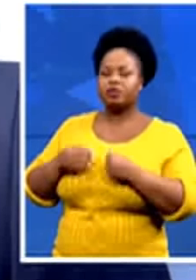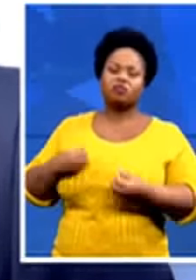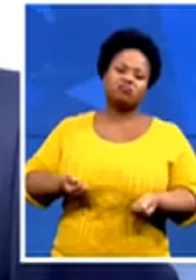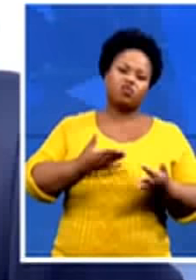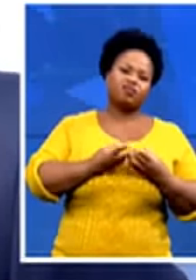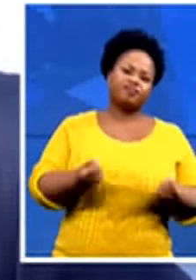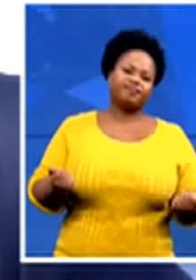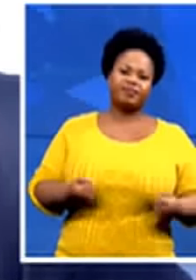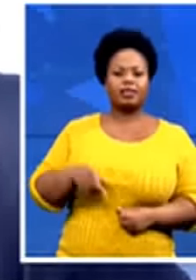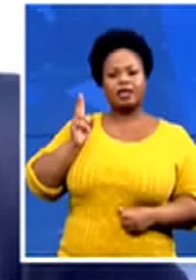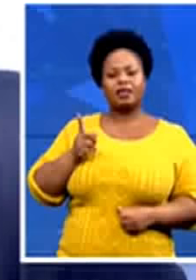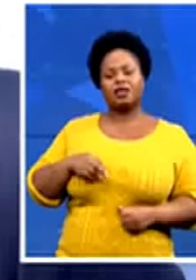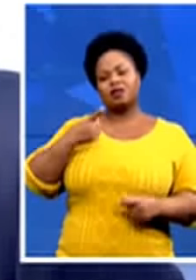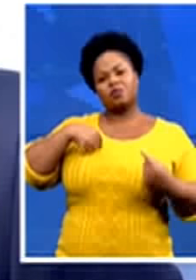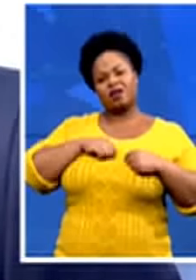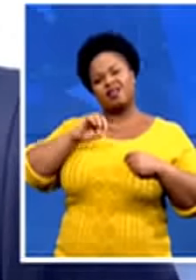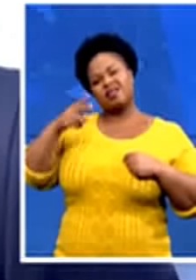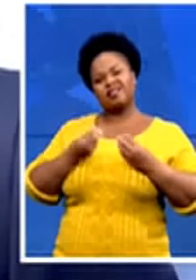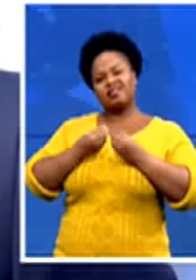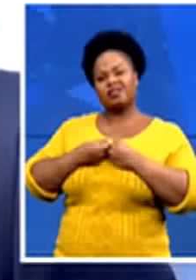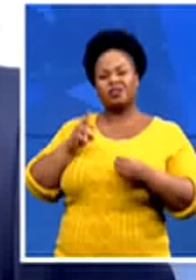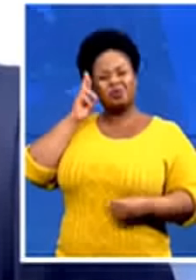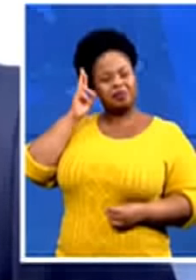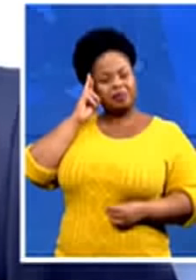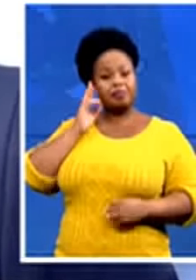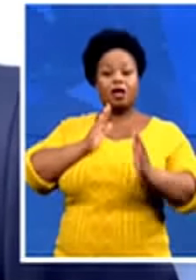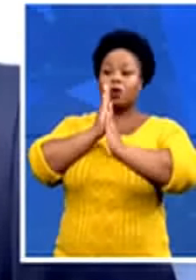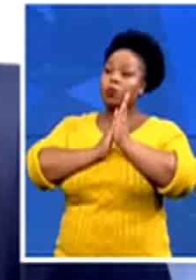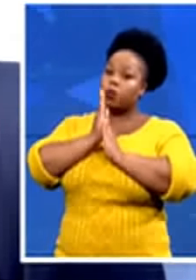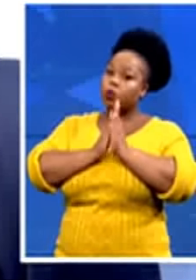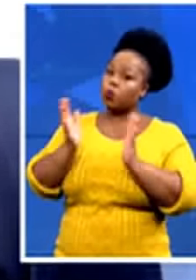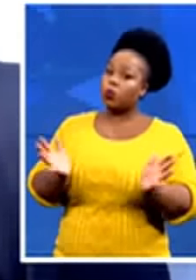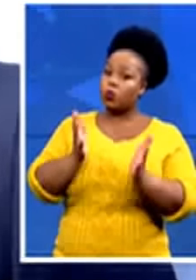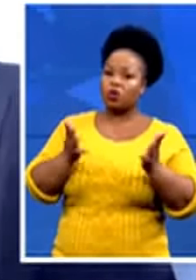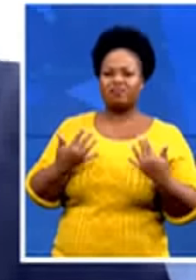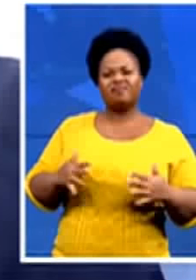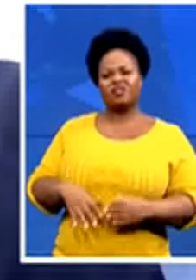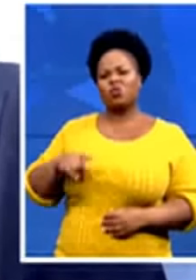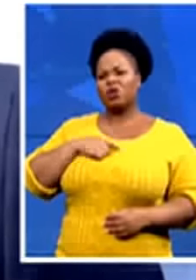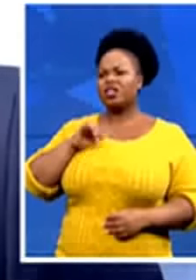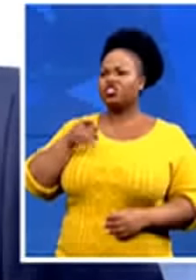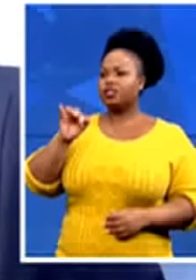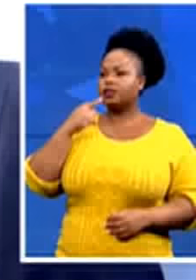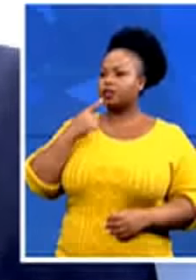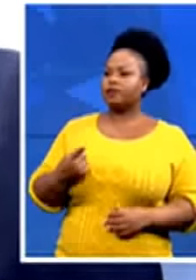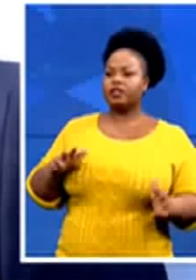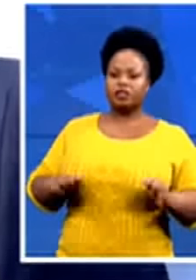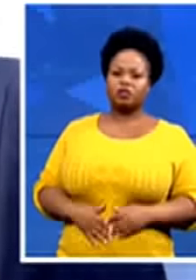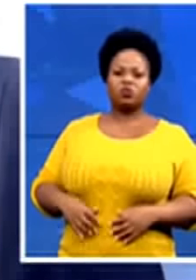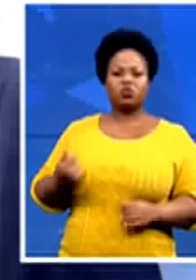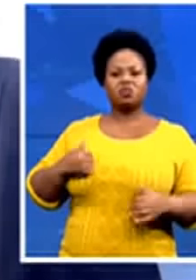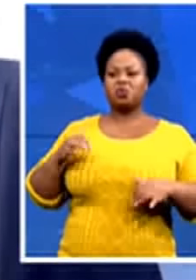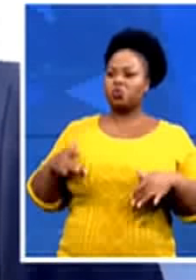yona ukukhuthazana unjinje bekakuphoxe nje athi wena usahlala efletini wakho uhlala kulo